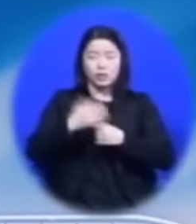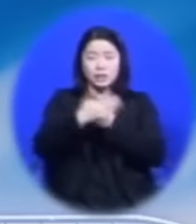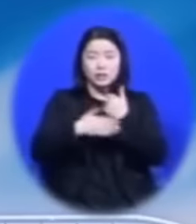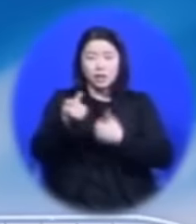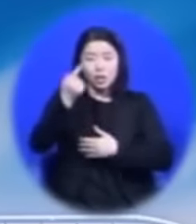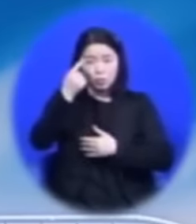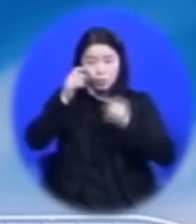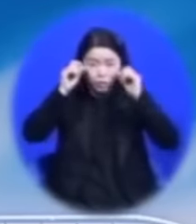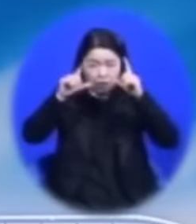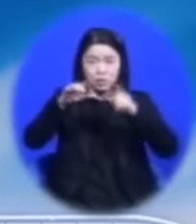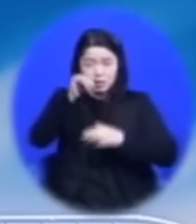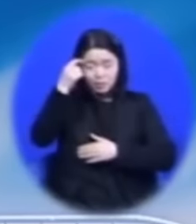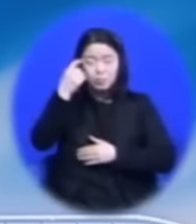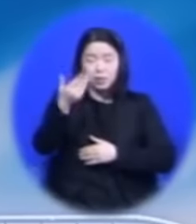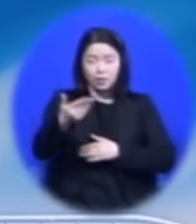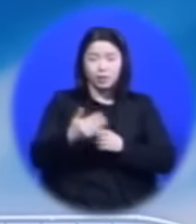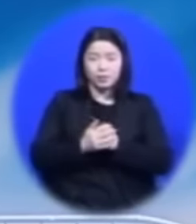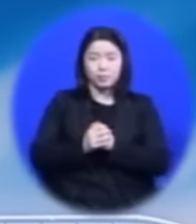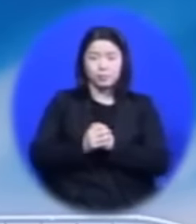뜨이셨나요?